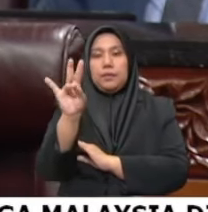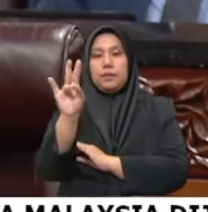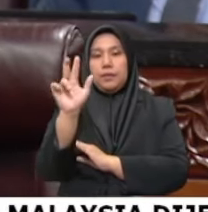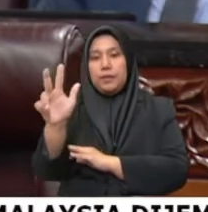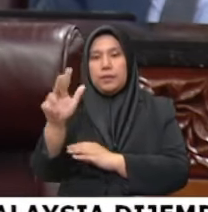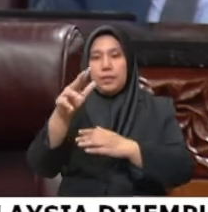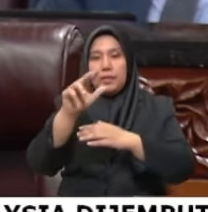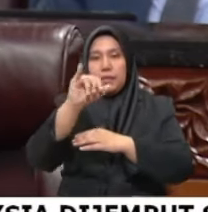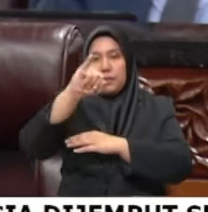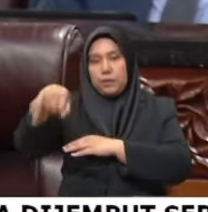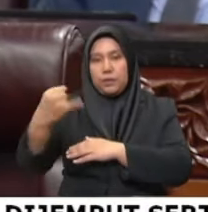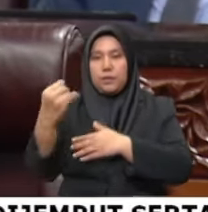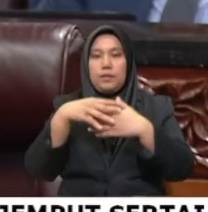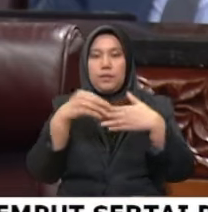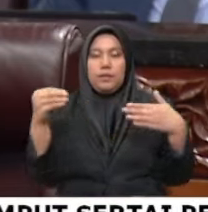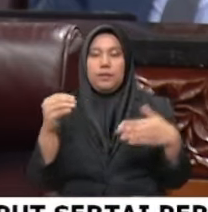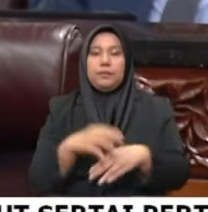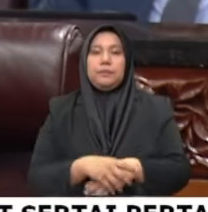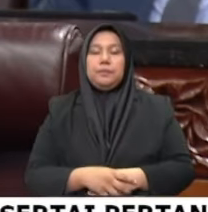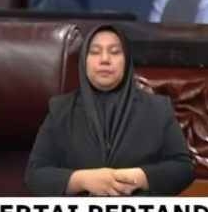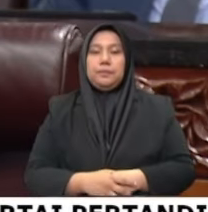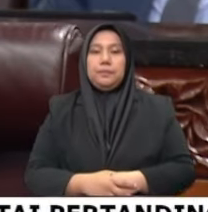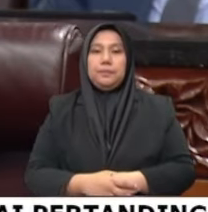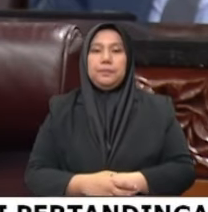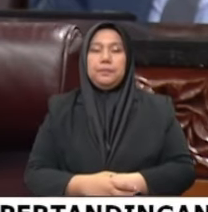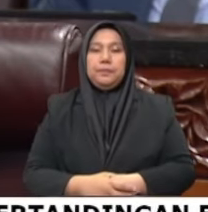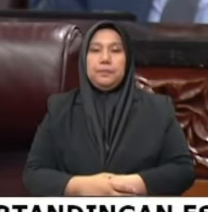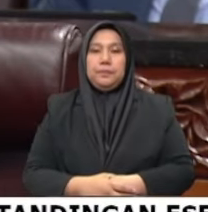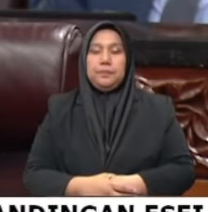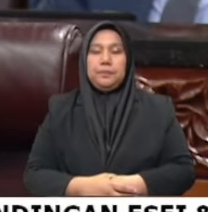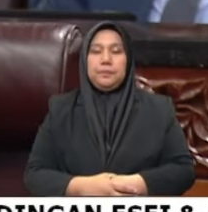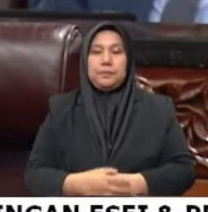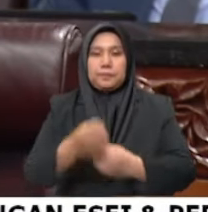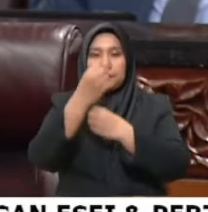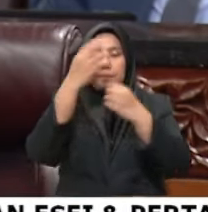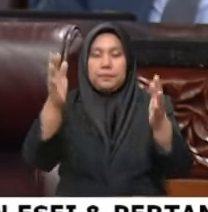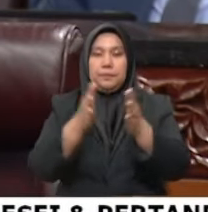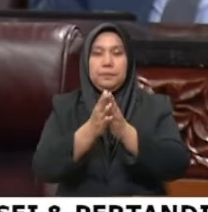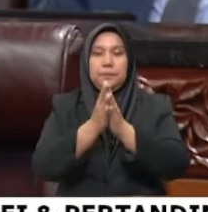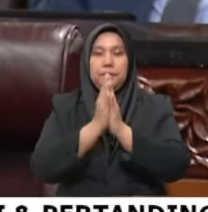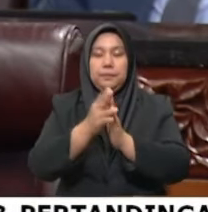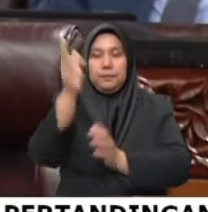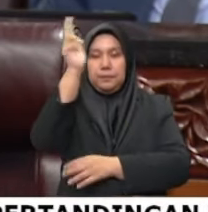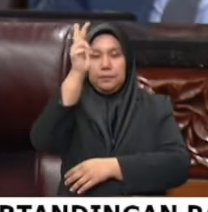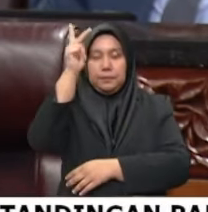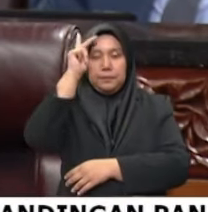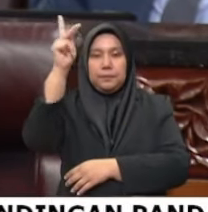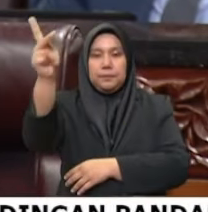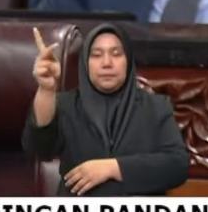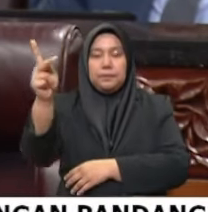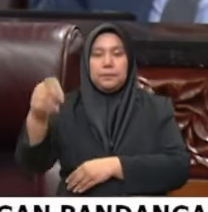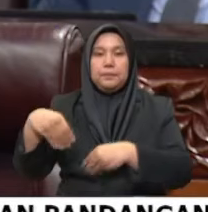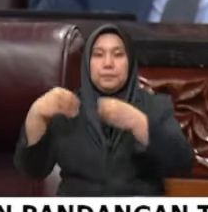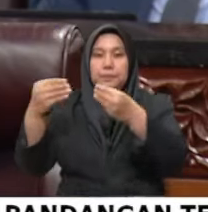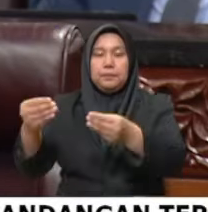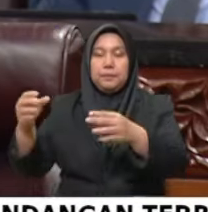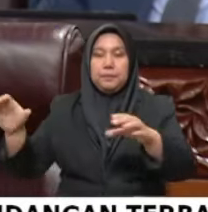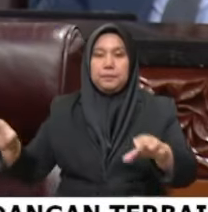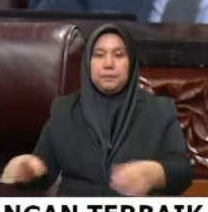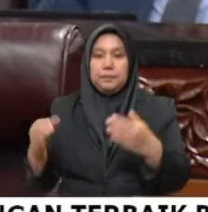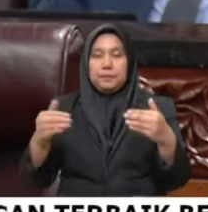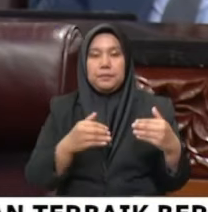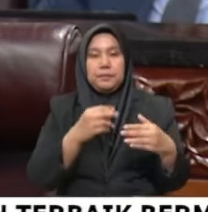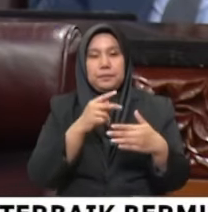285.73 juta ringgit. Untuk makluman, permohonan Kerajaan Negeri Kelantan untuk menyerahkan pelaksanaan